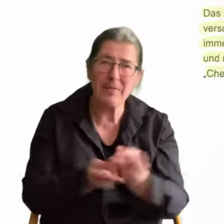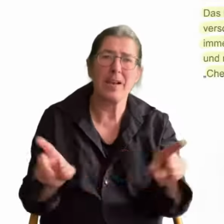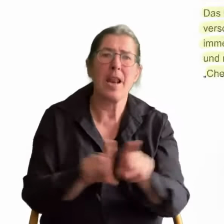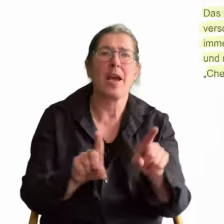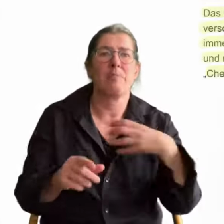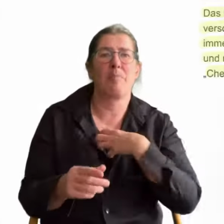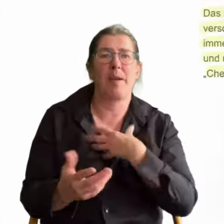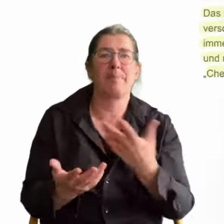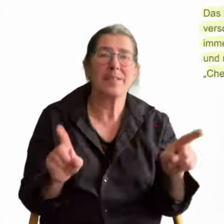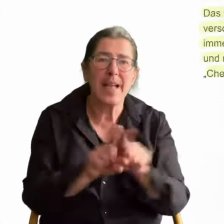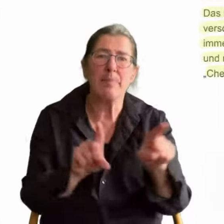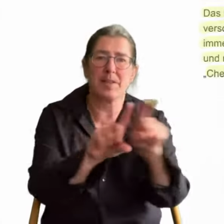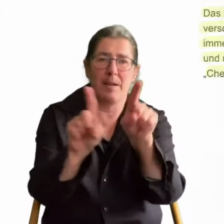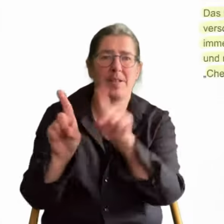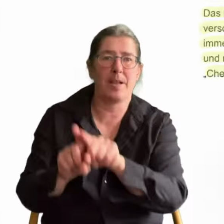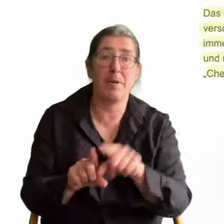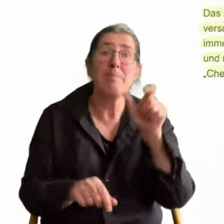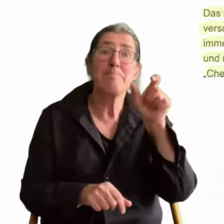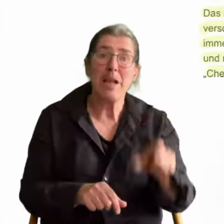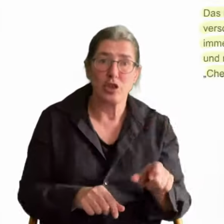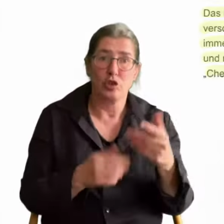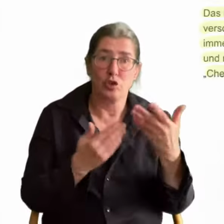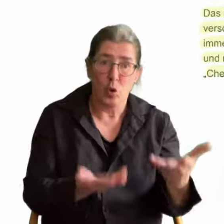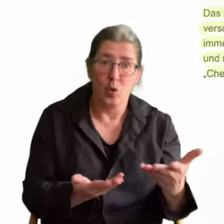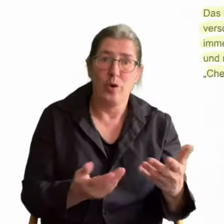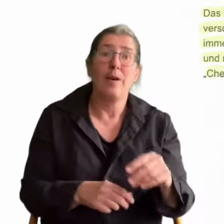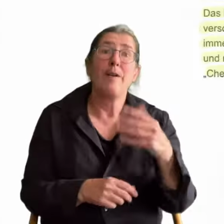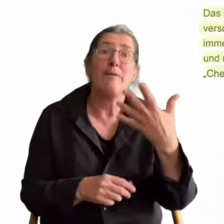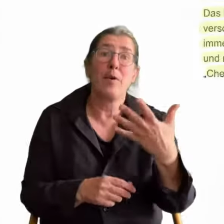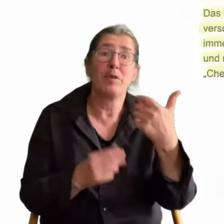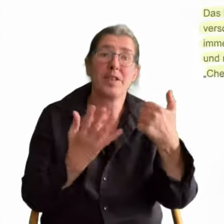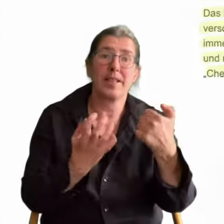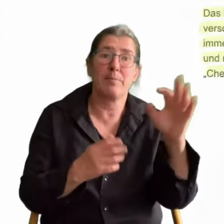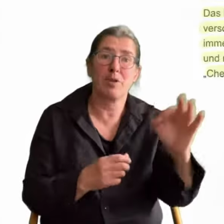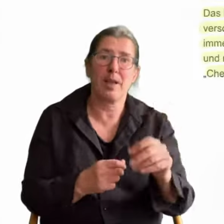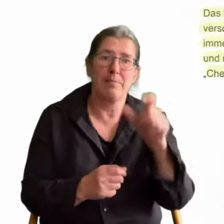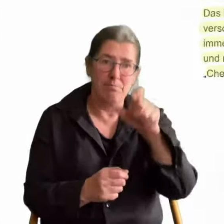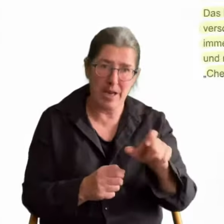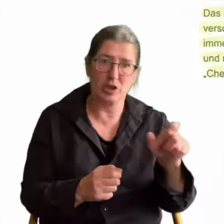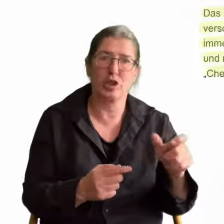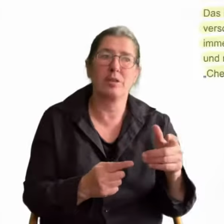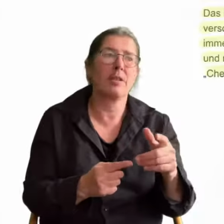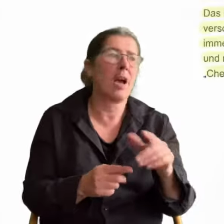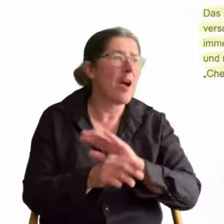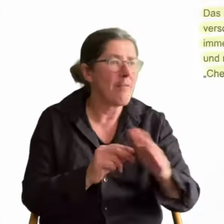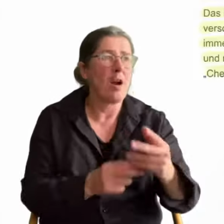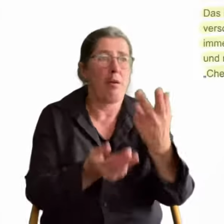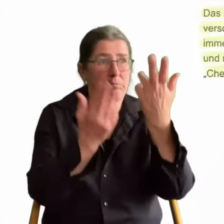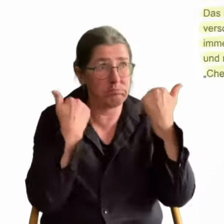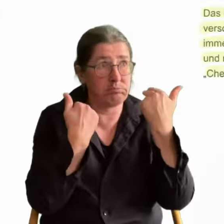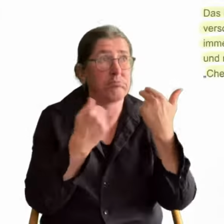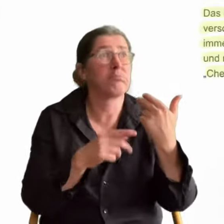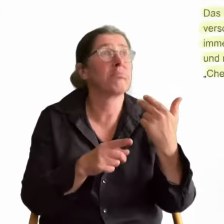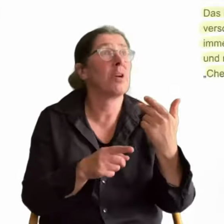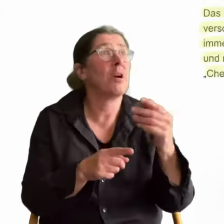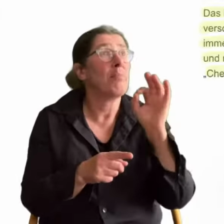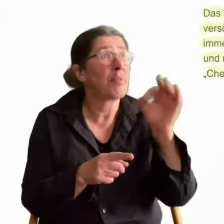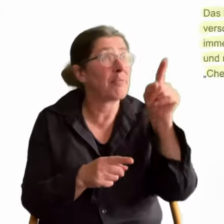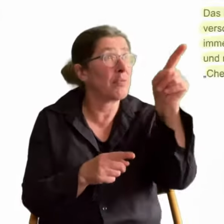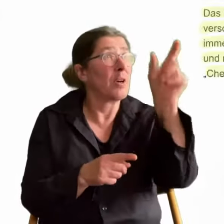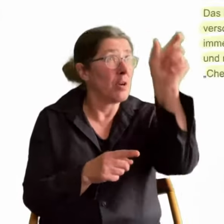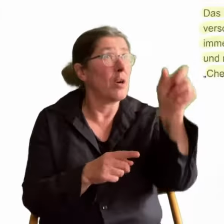dasselbe ist und das einfach menschen 65 prozent der menschen einfach gehorchen wenn irgendeiner den